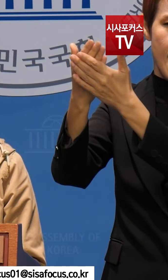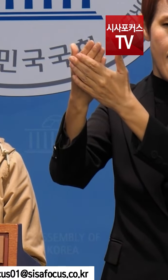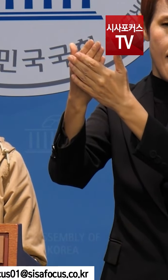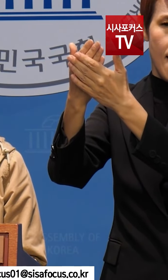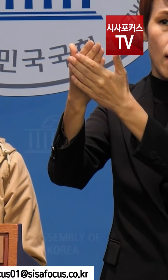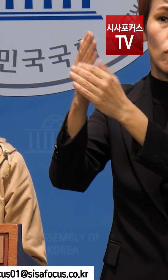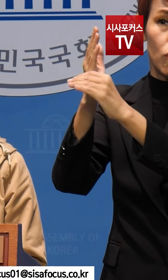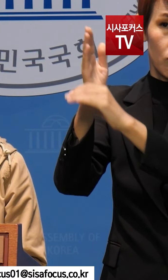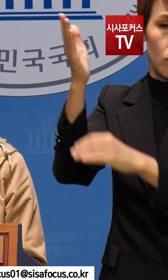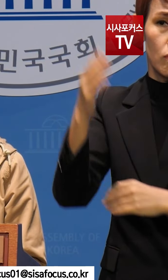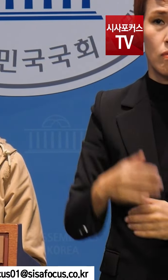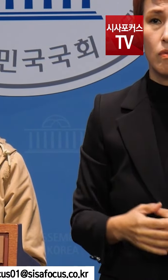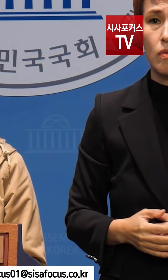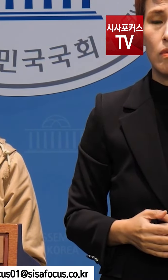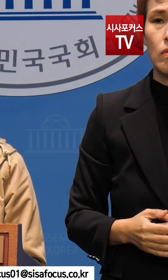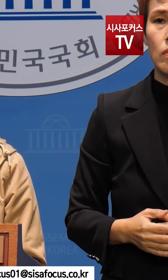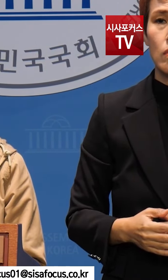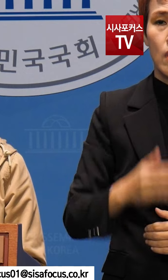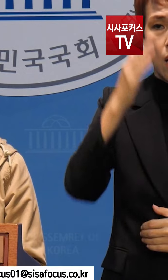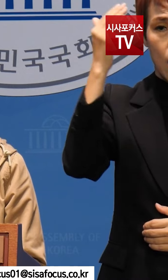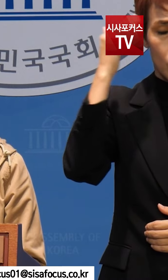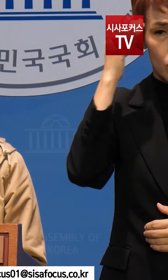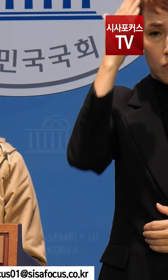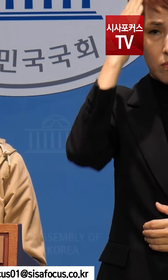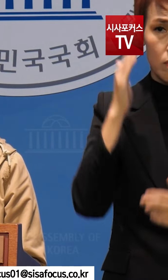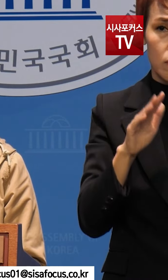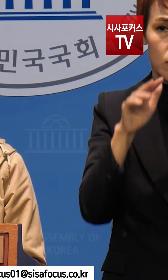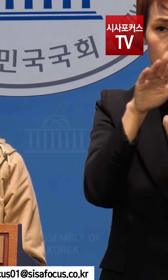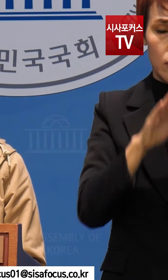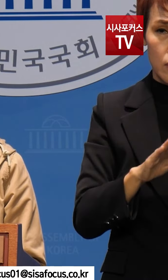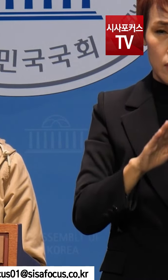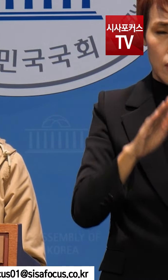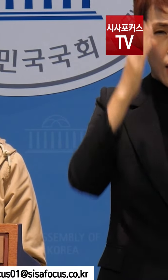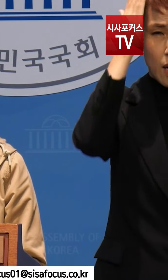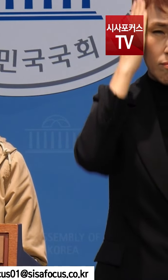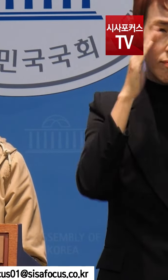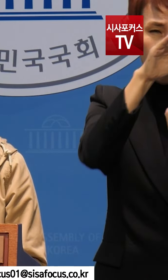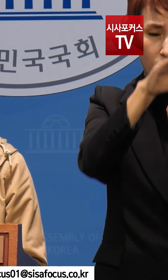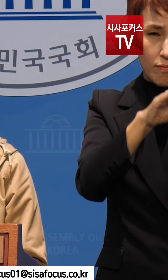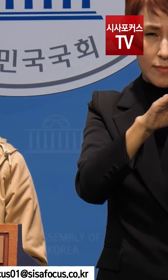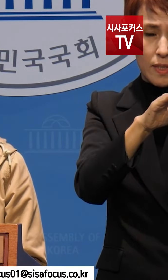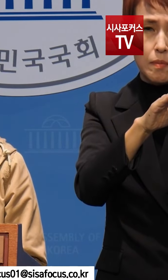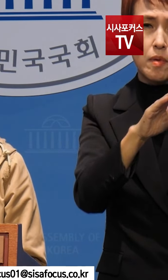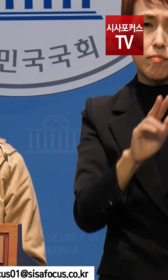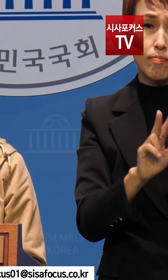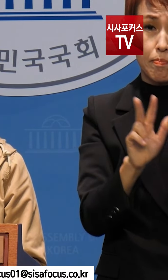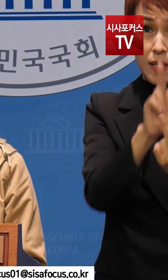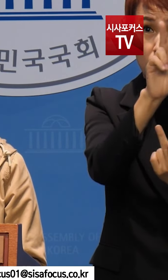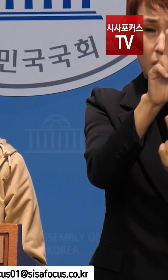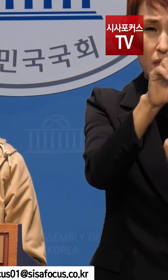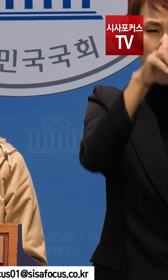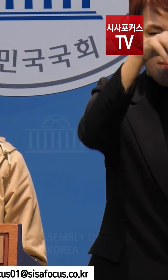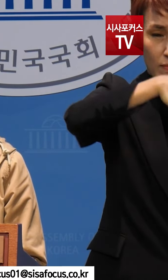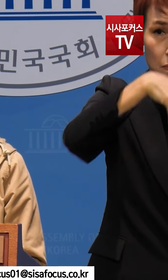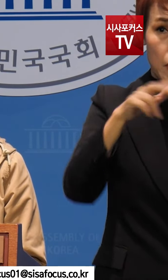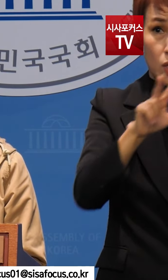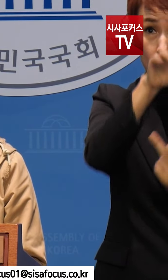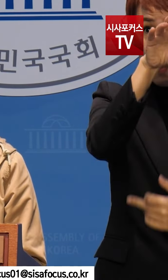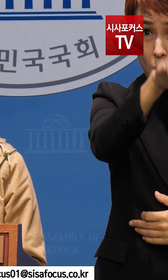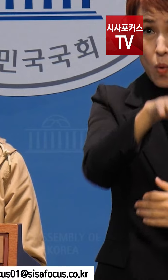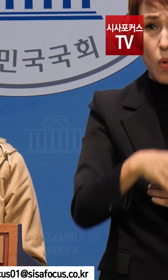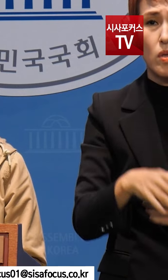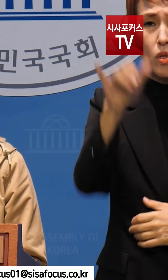있습니다 현재 국내 석탄 발전소는 인천의 6기 등 전국의 총 60여개의